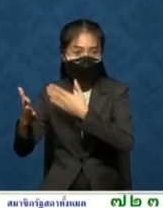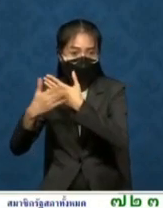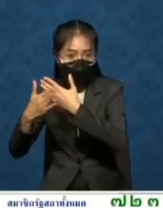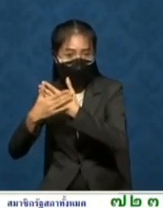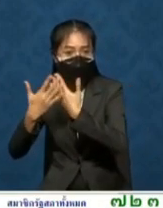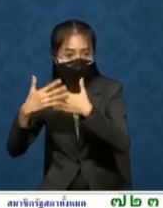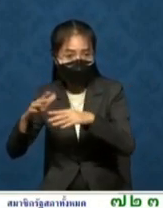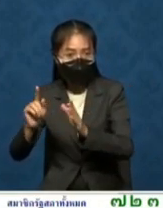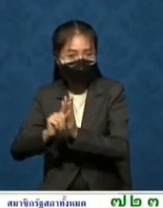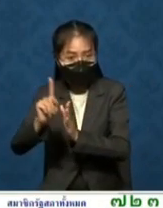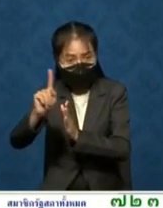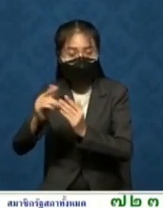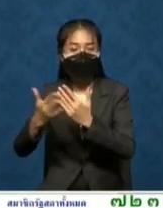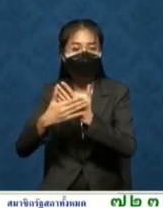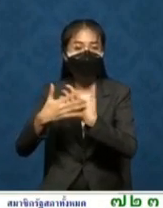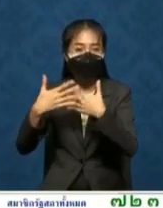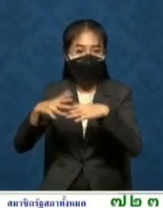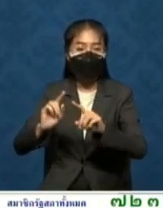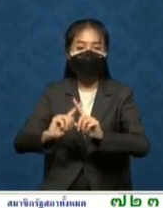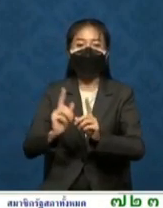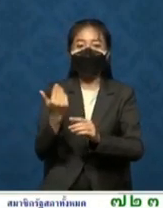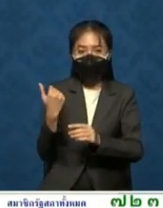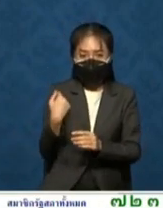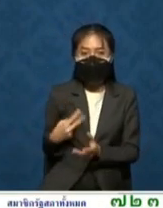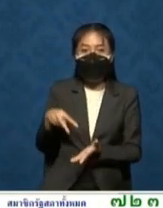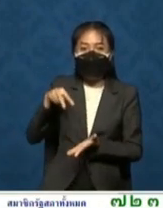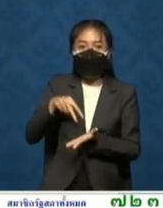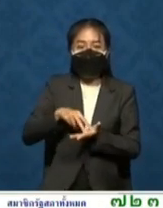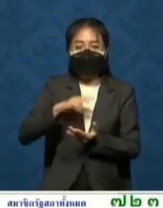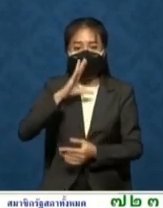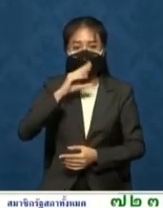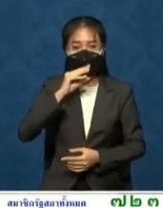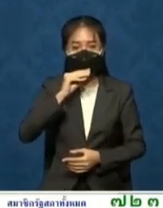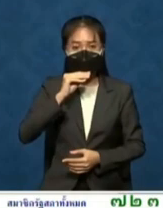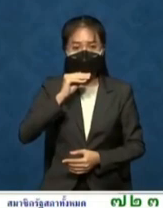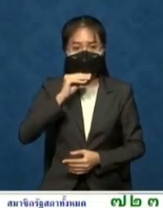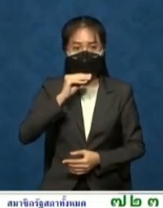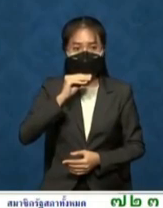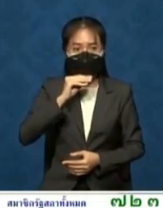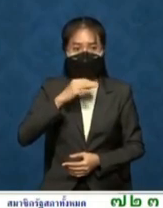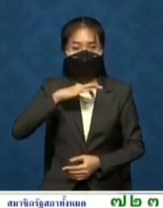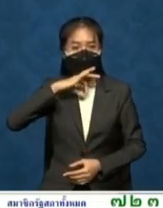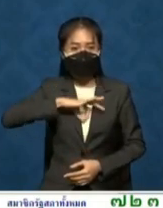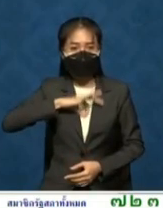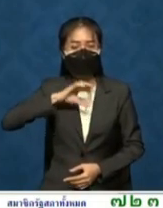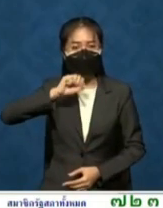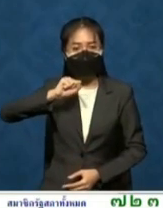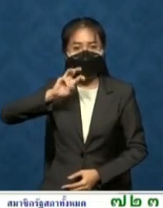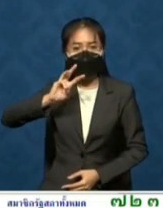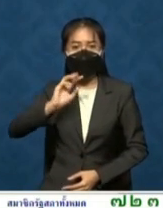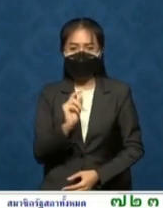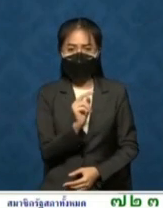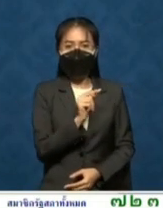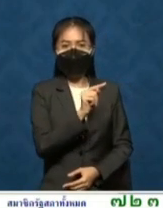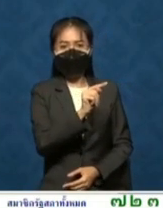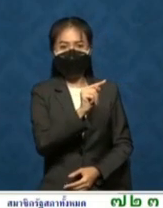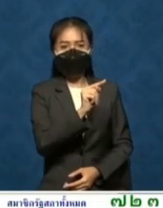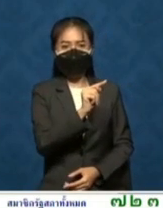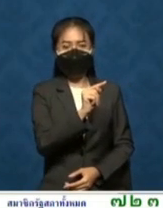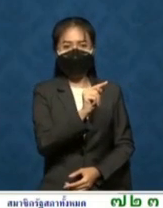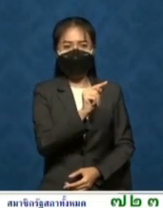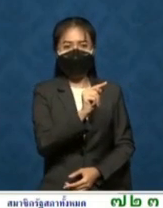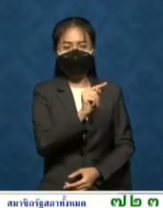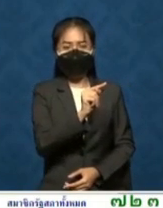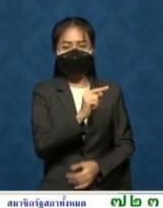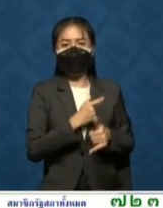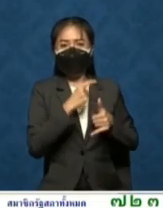ก็ปรากฏว่ายังมีการลุกขึ้นมาพูดอีกซึ่งพฤติกรรมของสวท่านนี้นะครับบอกได้เลยนะครับว่า